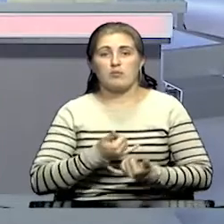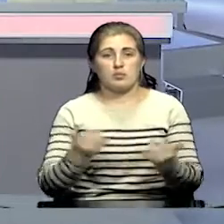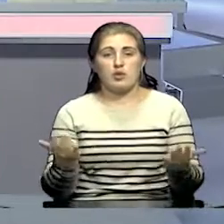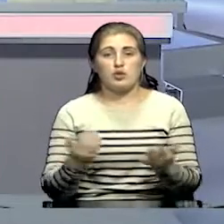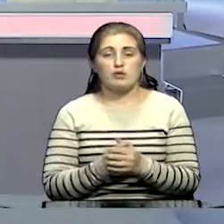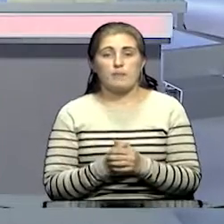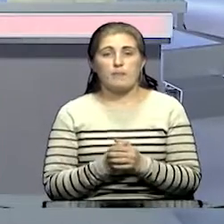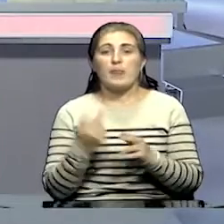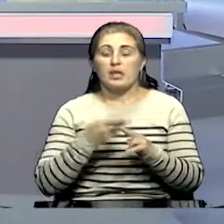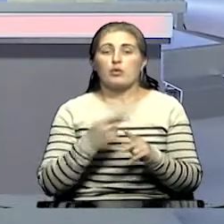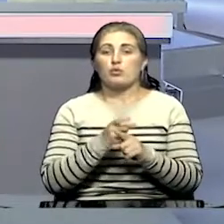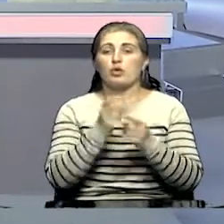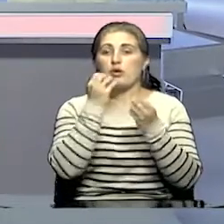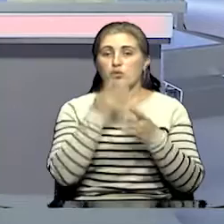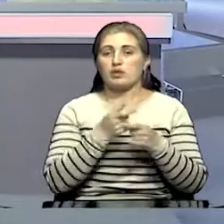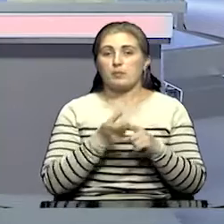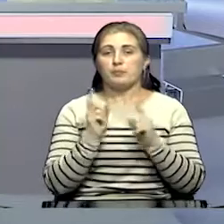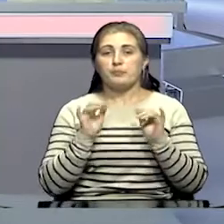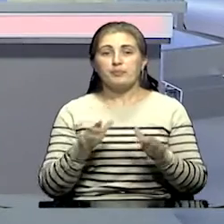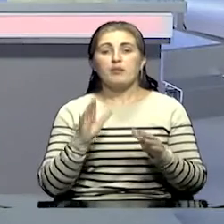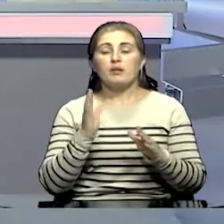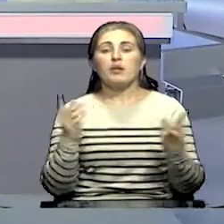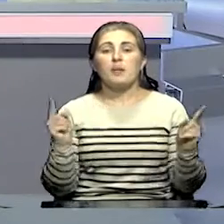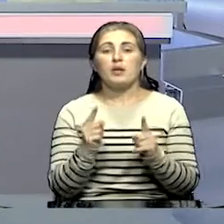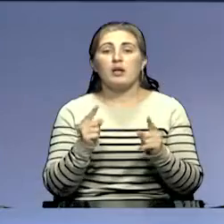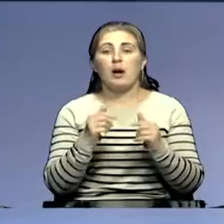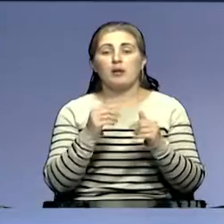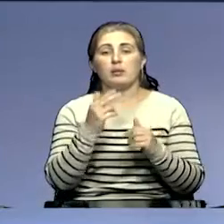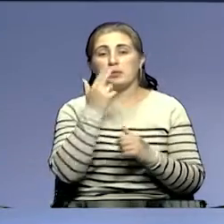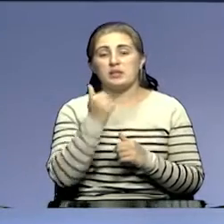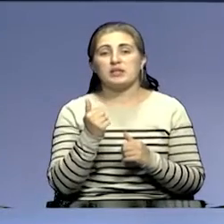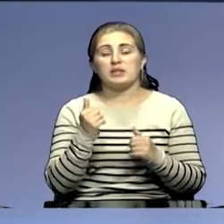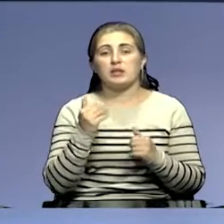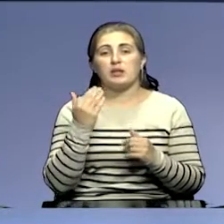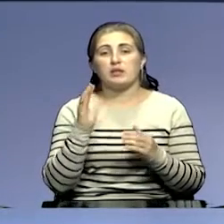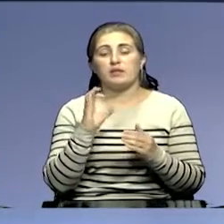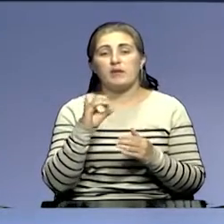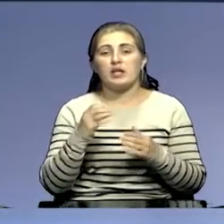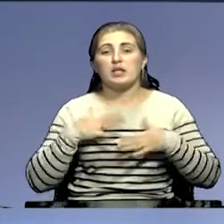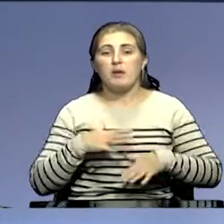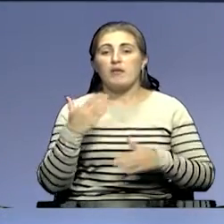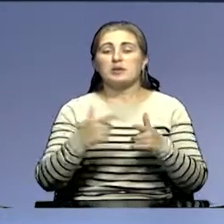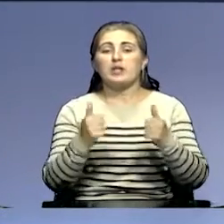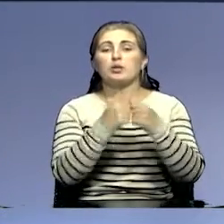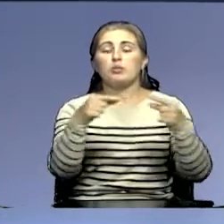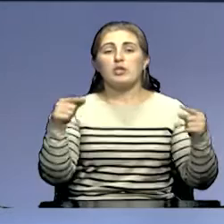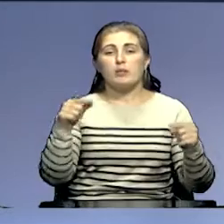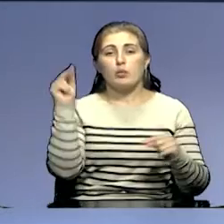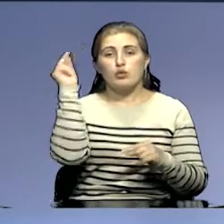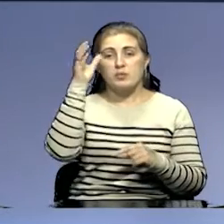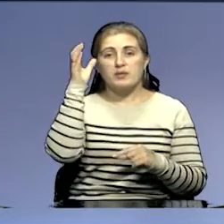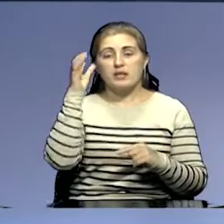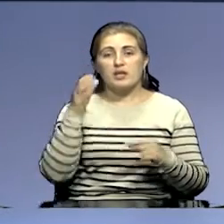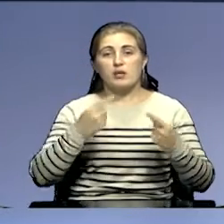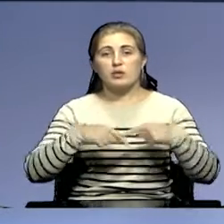это очень хорошо на самом деле в рамках оптимизации образовательной сферы крыма вас объединяют с другими образовательными учреждениями скажите какие